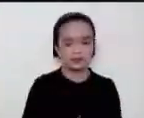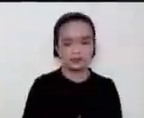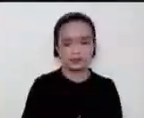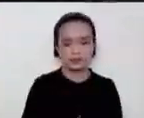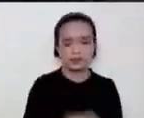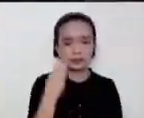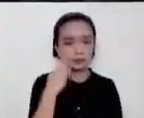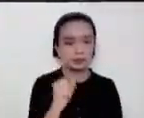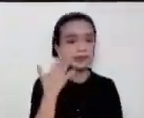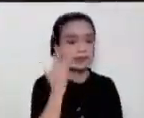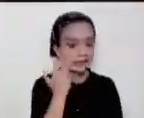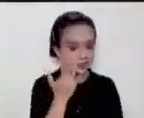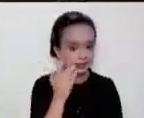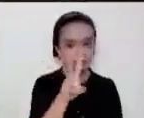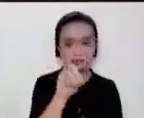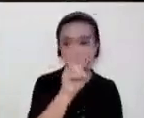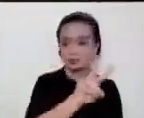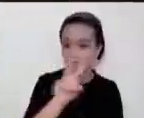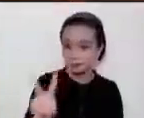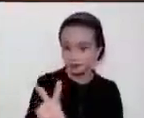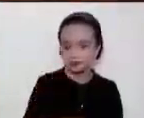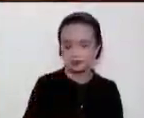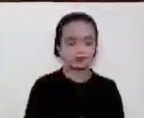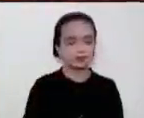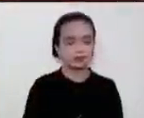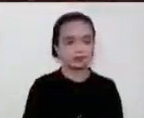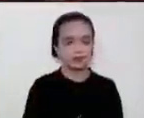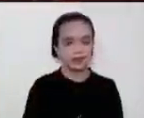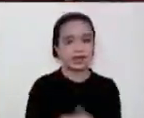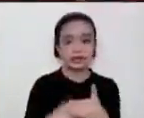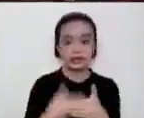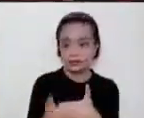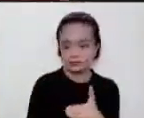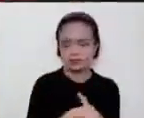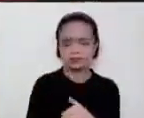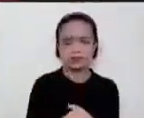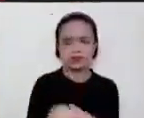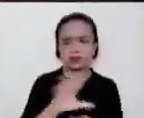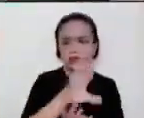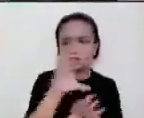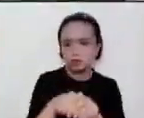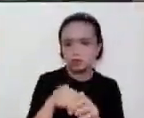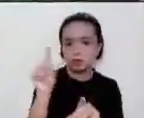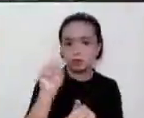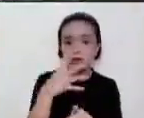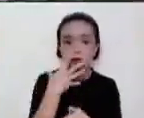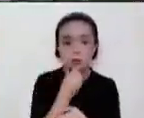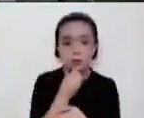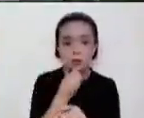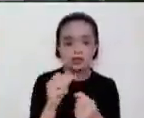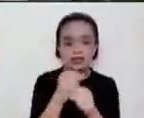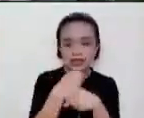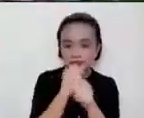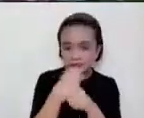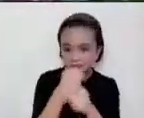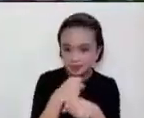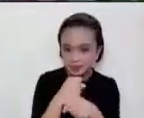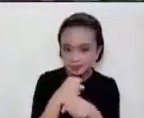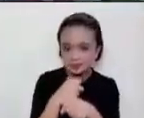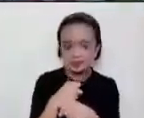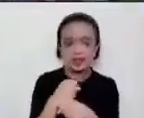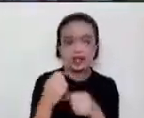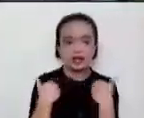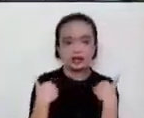2022. At siyempre, bilang isa sa itinuturing na producers ng basahan, itinampok din ang basahan